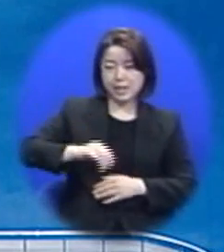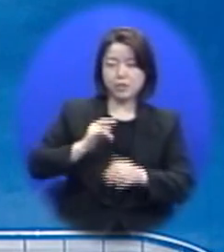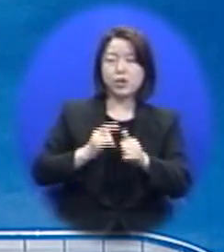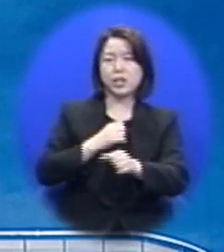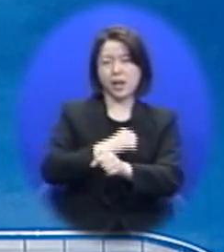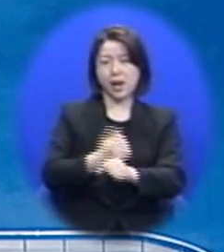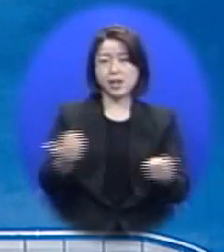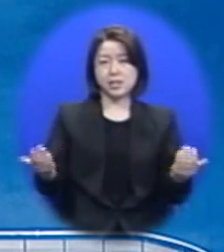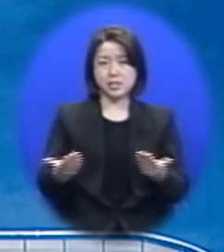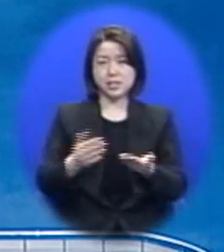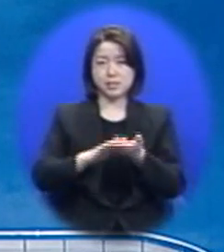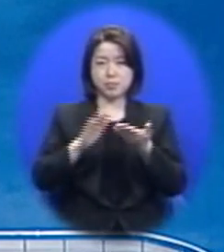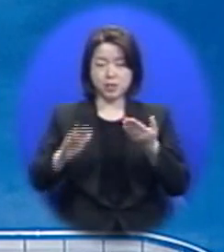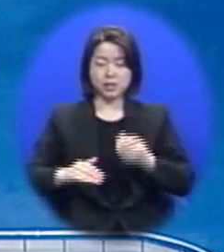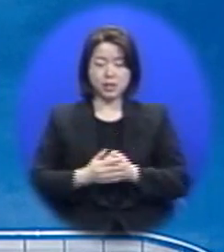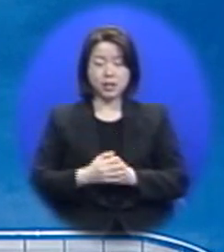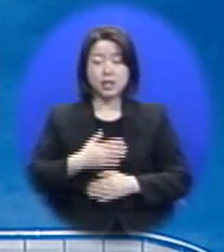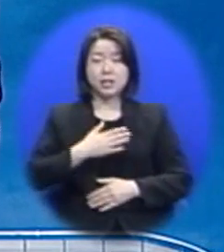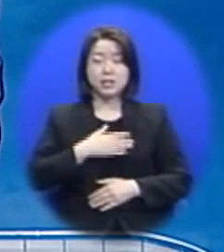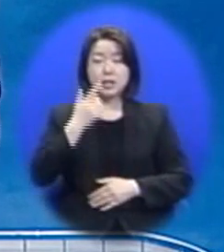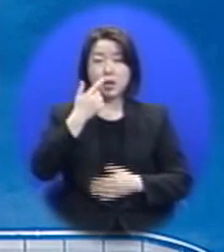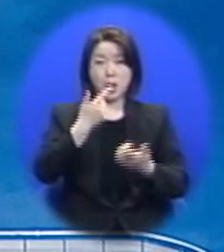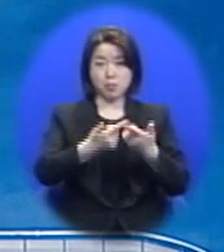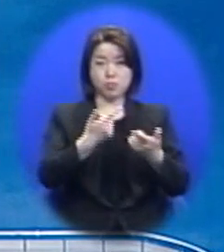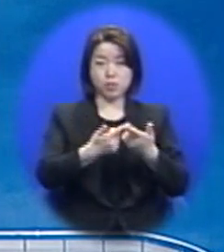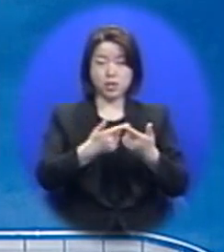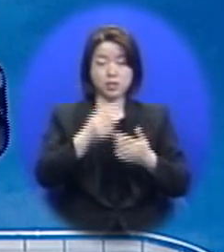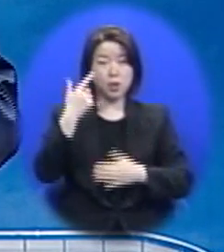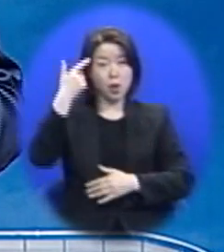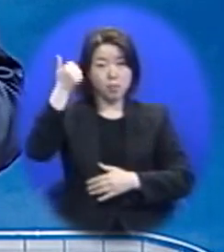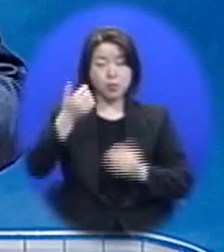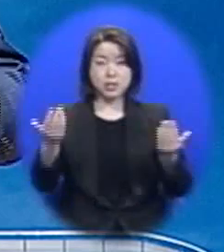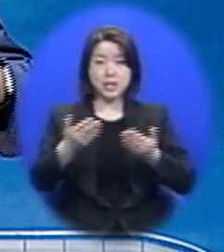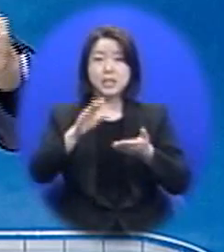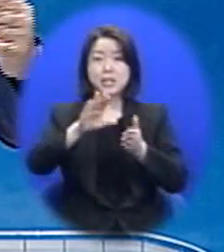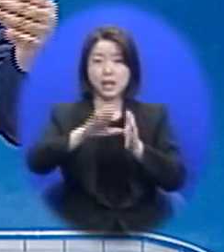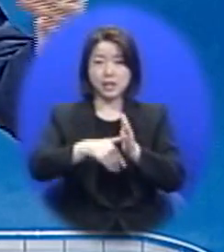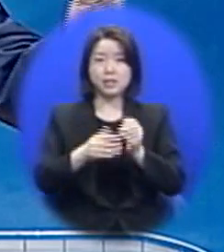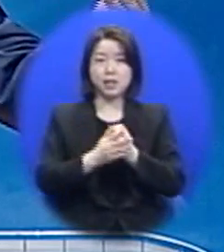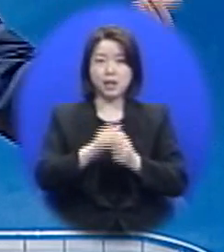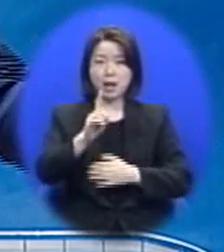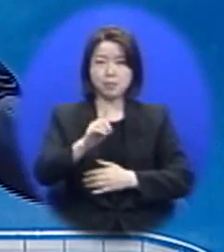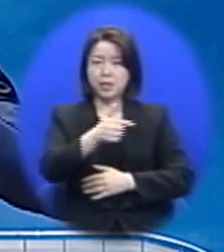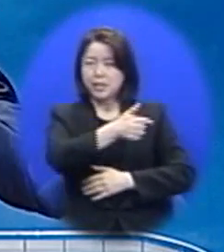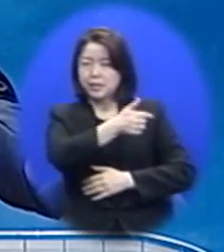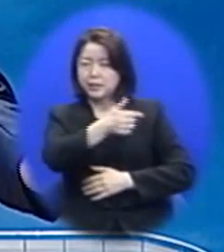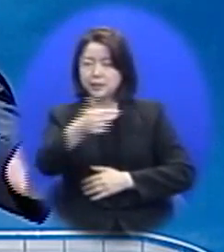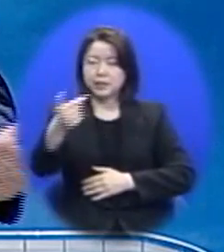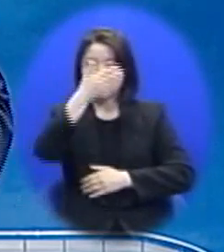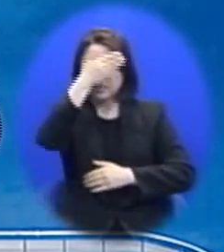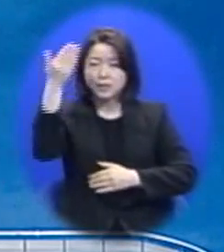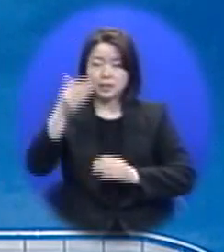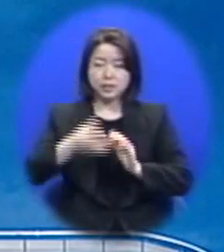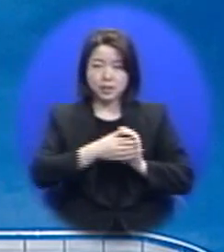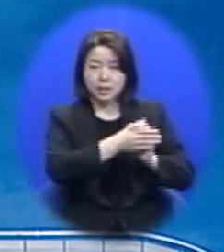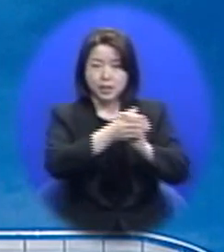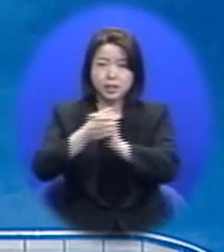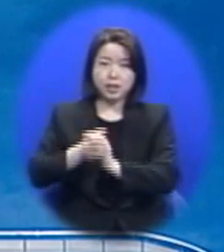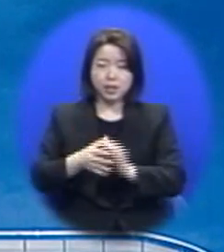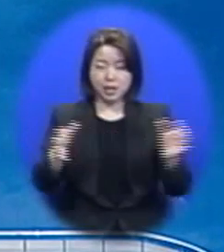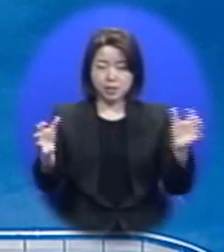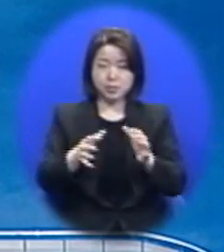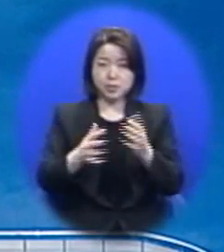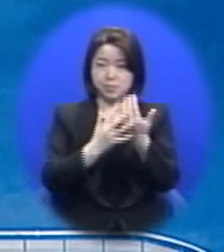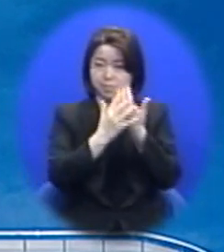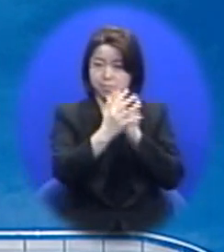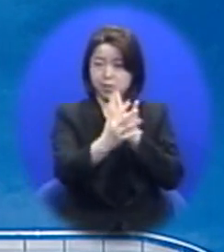일입니다. 제가 부산에서 목회할 때 한 번은 아주 큰 청년 연합 집회를